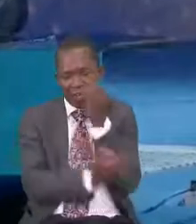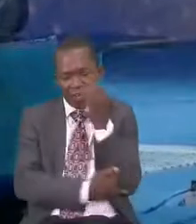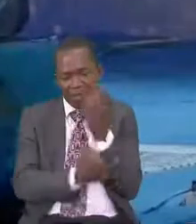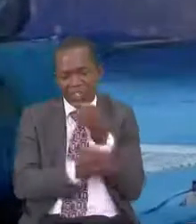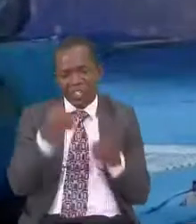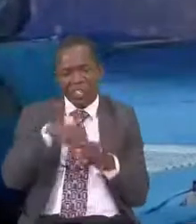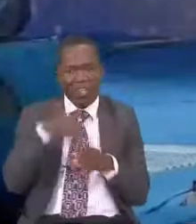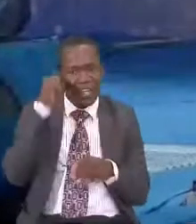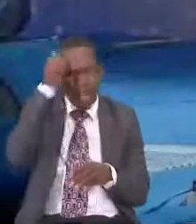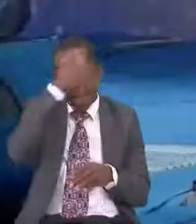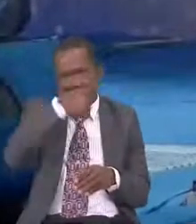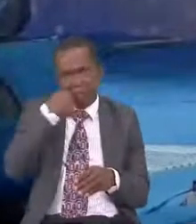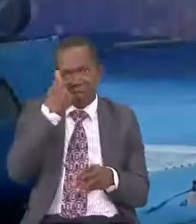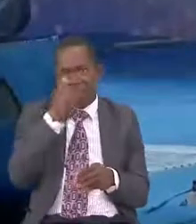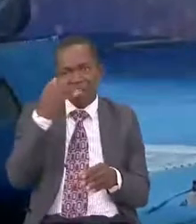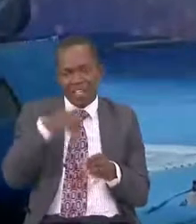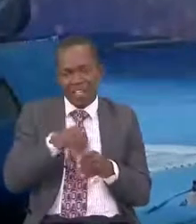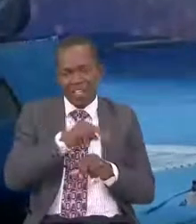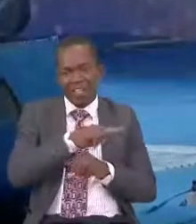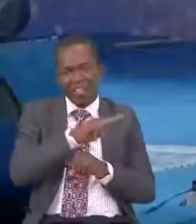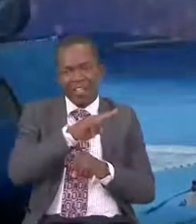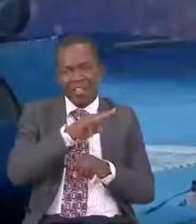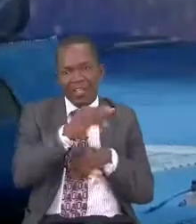nations de l'Occident,